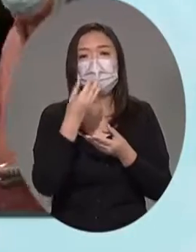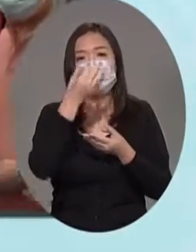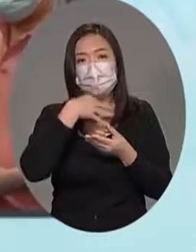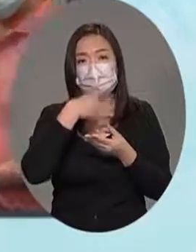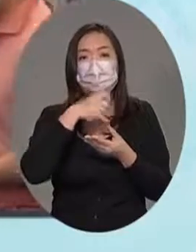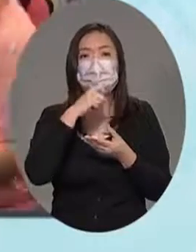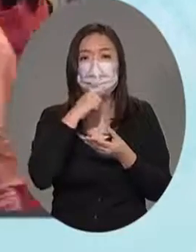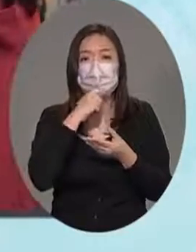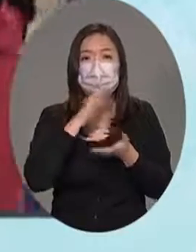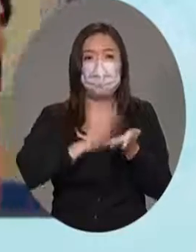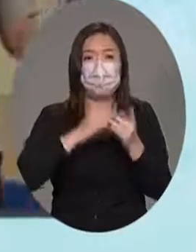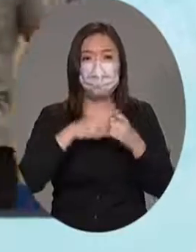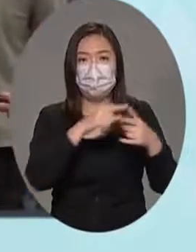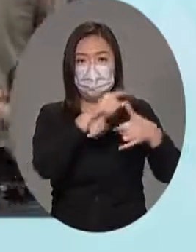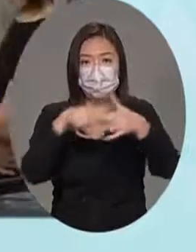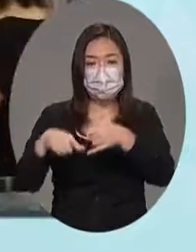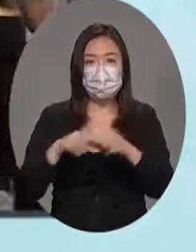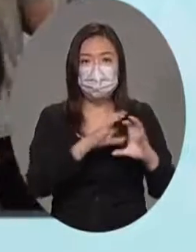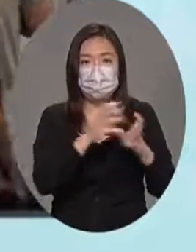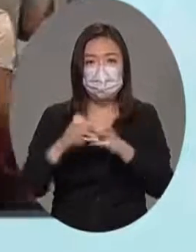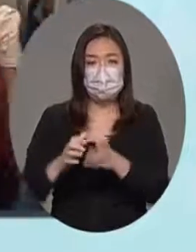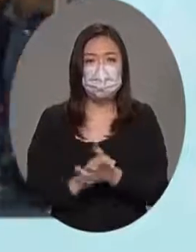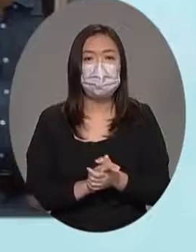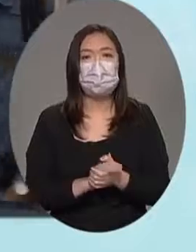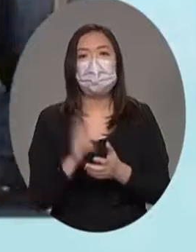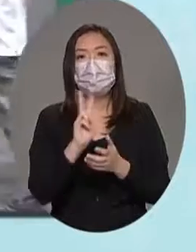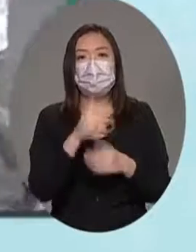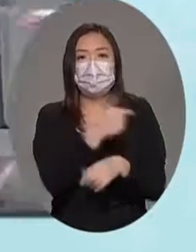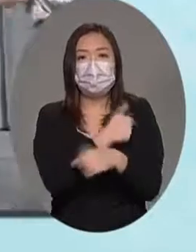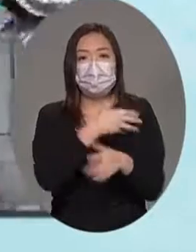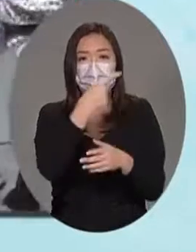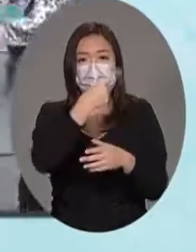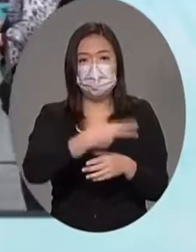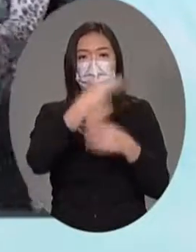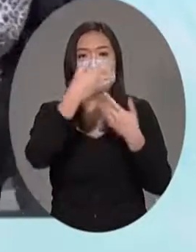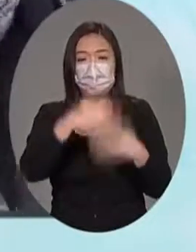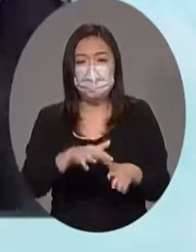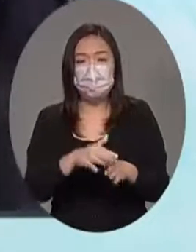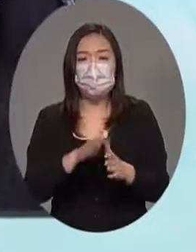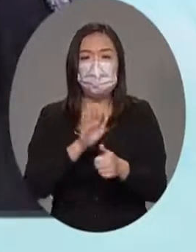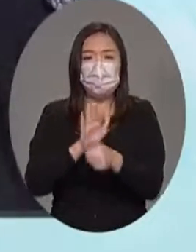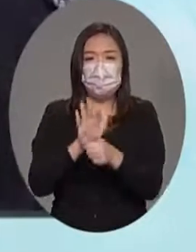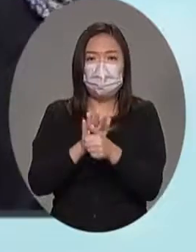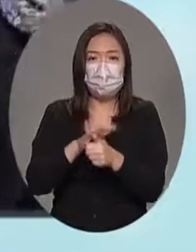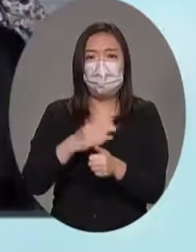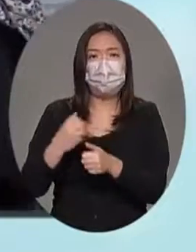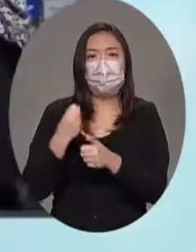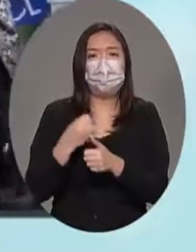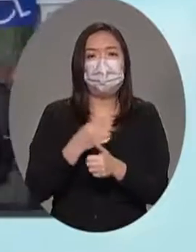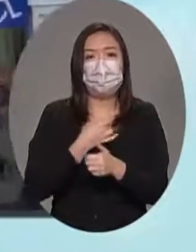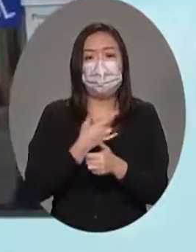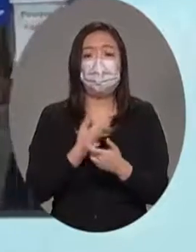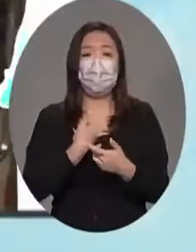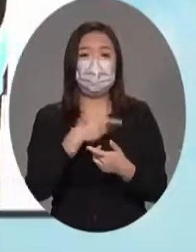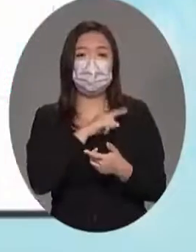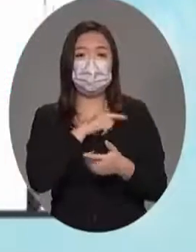物嘅病人啦，咁嗰類嗰啲人咧，打完兩針之後， 佢個反應係未必夠嘅。我自己本人就